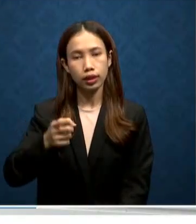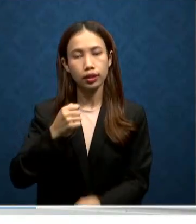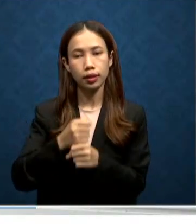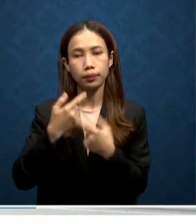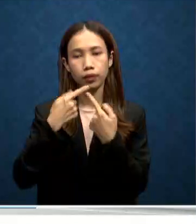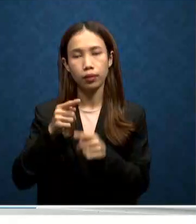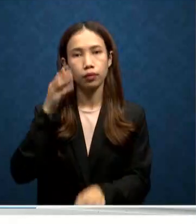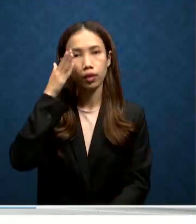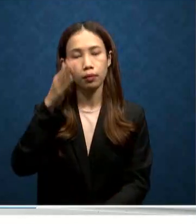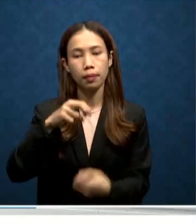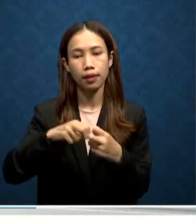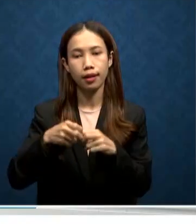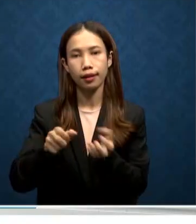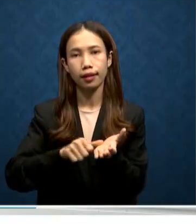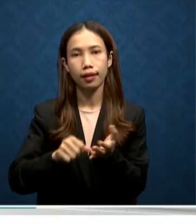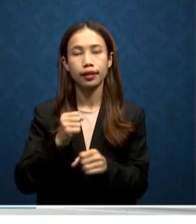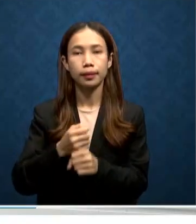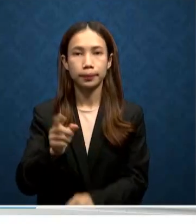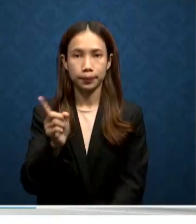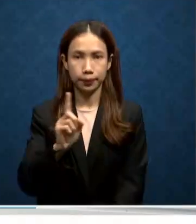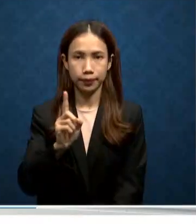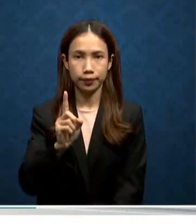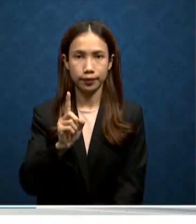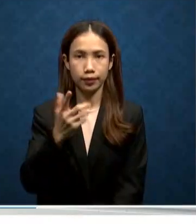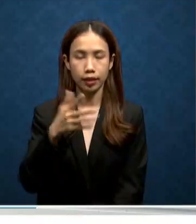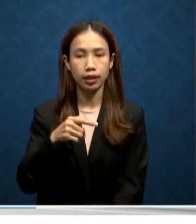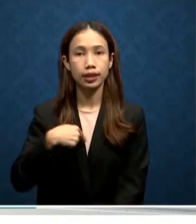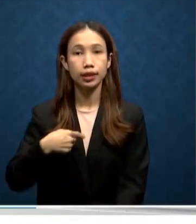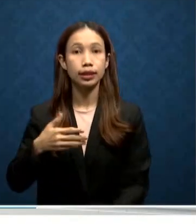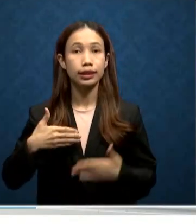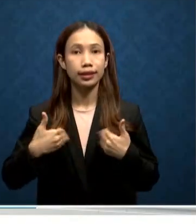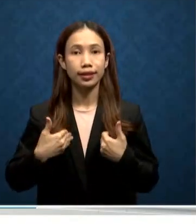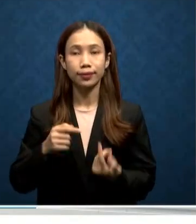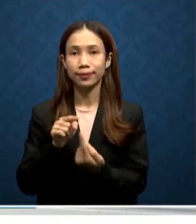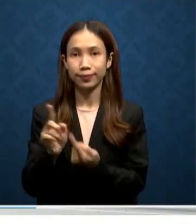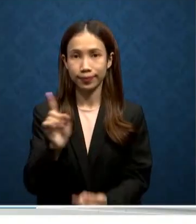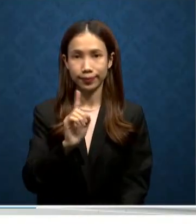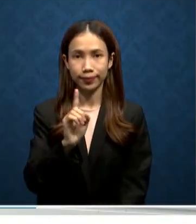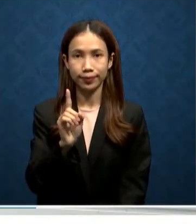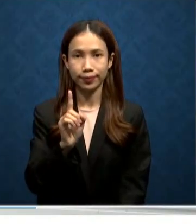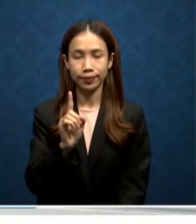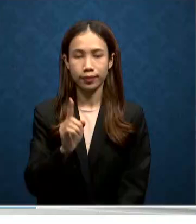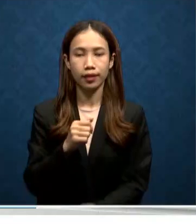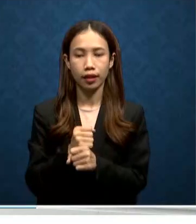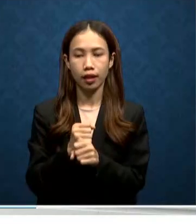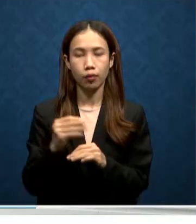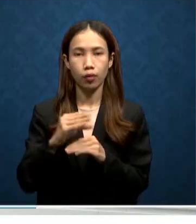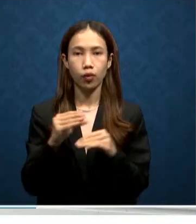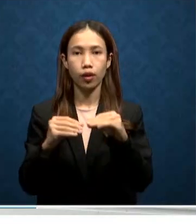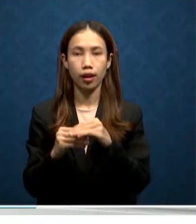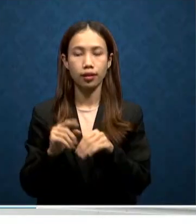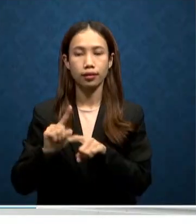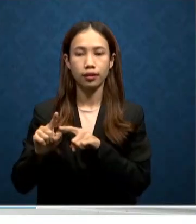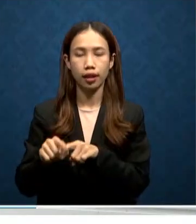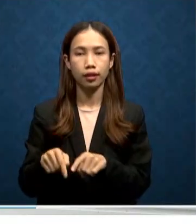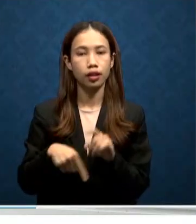ยังไงกับการแก้โจทยวันนี้แล้วก็สิ่งที่ดีใจมากๆก็คือเ่อการขับเคลื่อนโครงการความปลอดภัยในระดับ